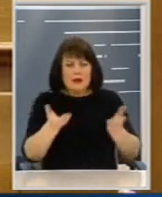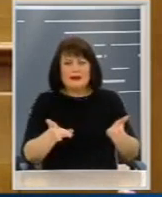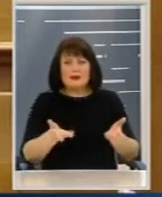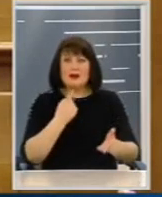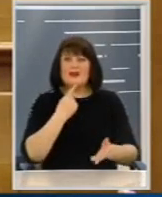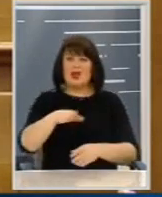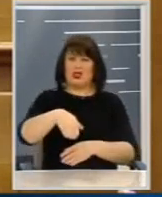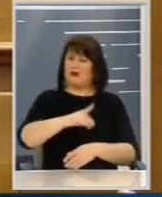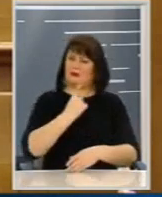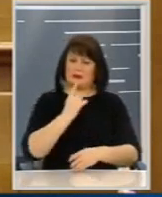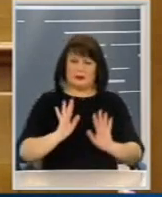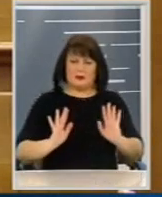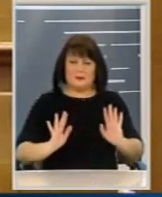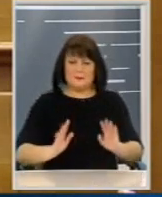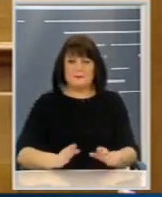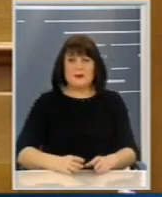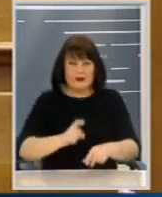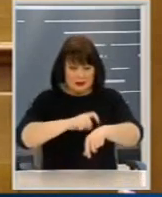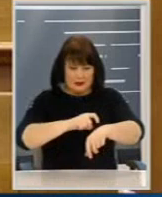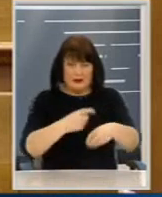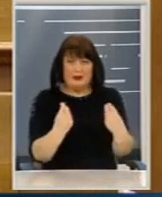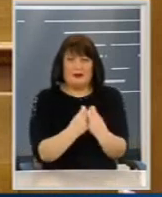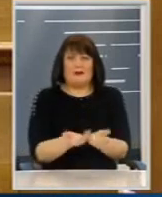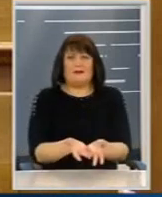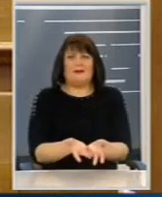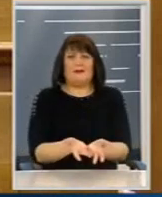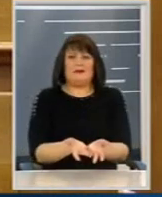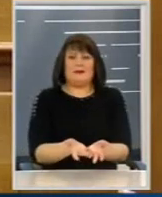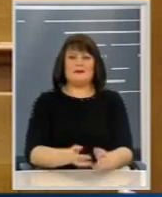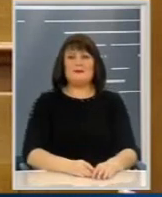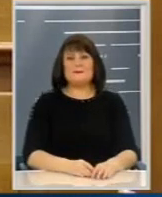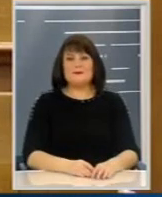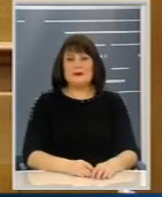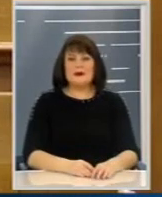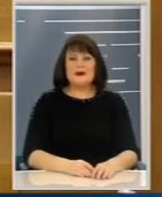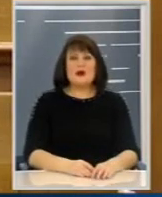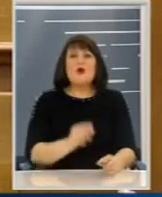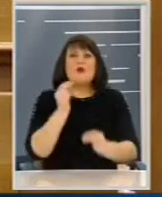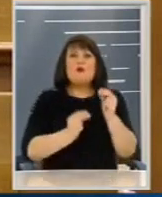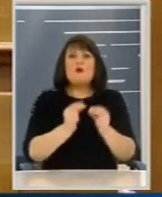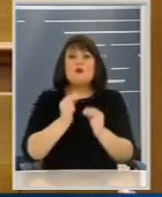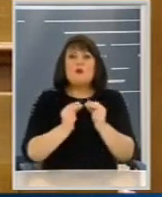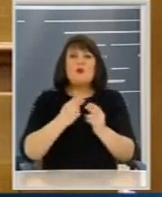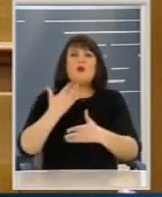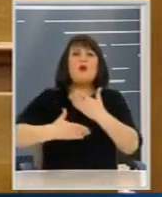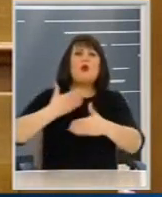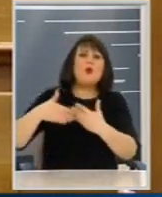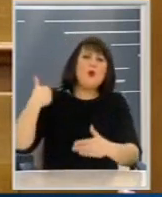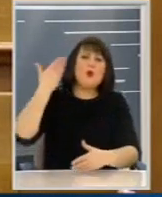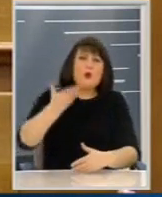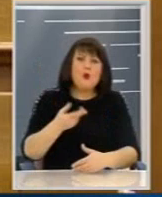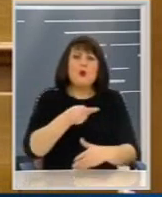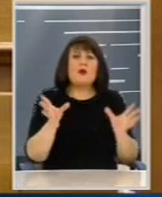υποτιμώ ζήτημα, αλλά δεν είναι επίκαιρο. Είναι ένα πρόβλημα το οποίο αντιμετωπίζουμε εδώ και πάρα πολλά χρόνια και αφορά